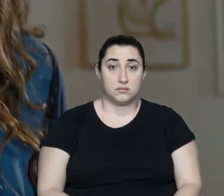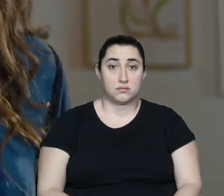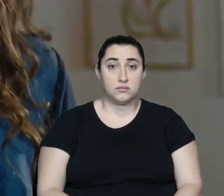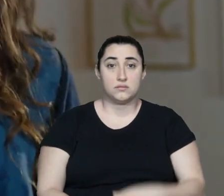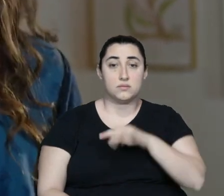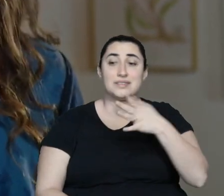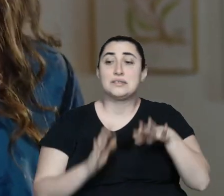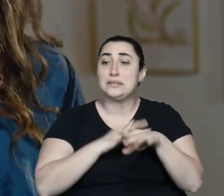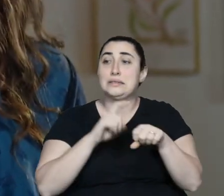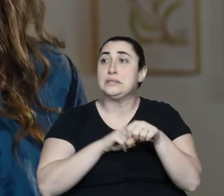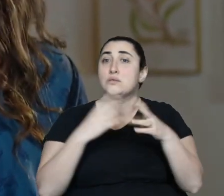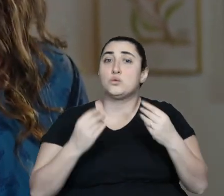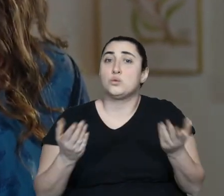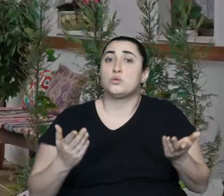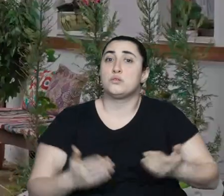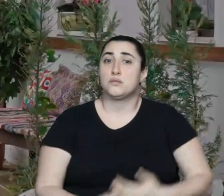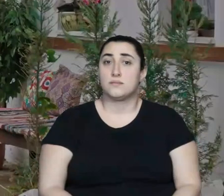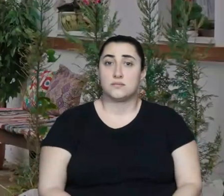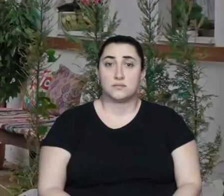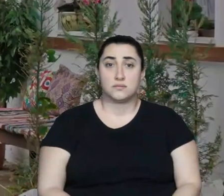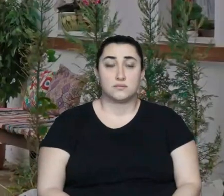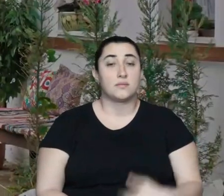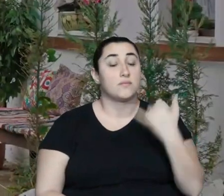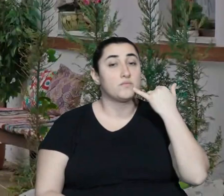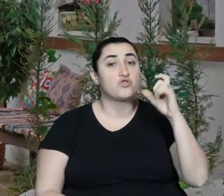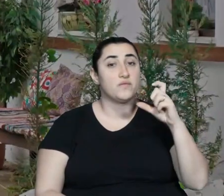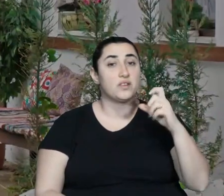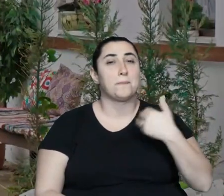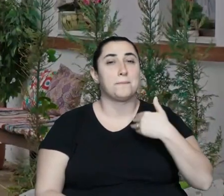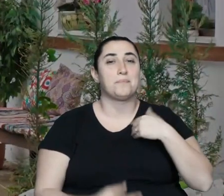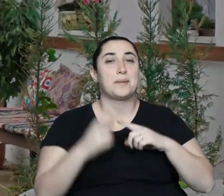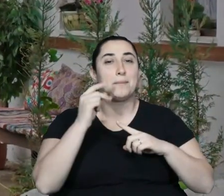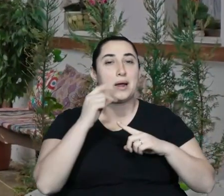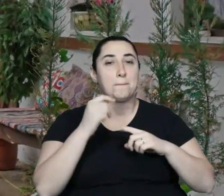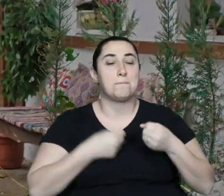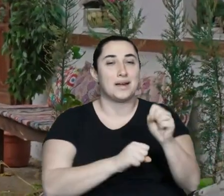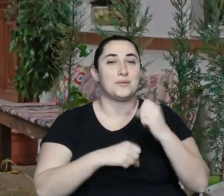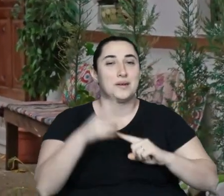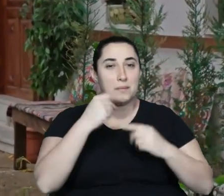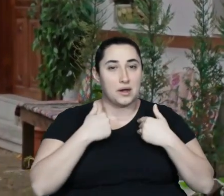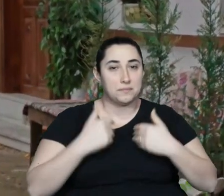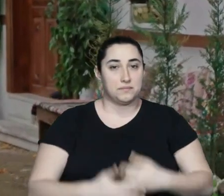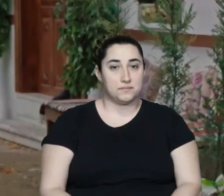Bunlar neye cerellendi böyle ya? Alo Cavidan, ben İbrahim, Marangoz İbrahim.